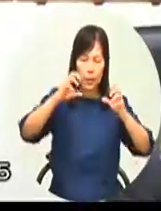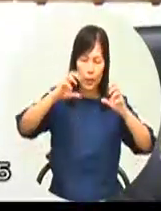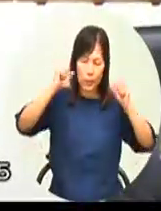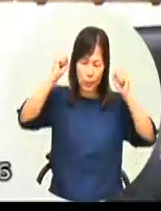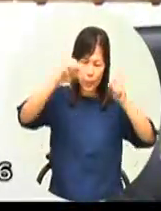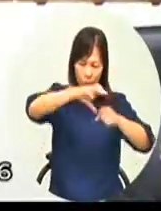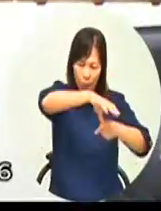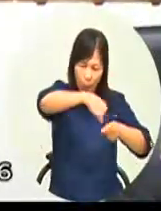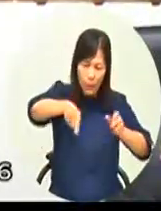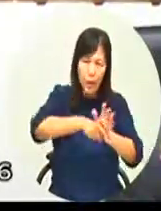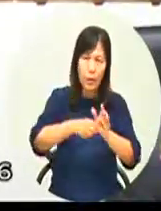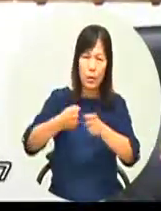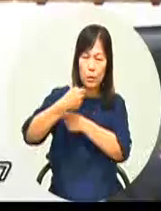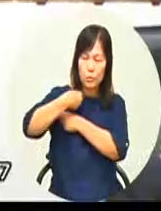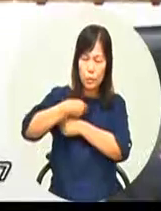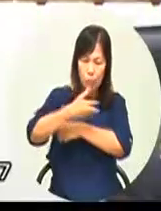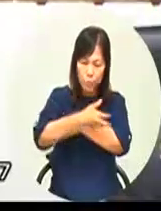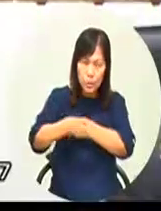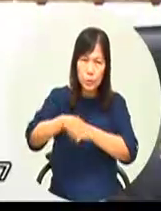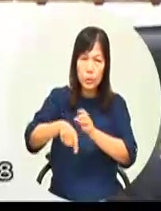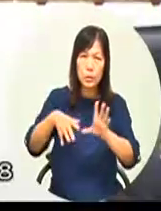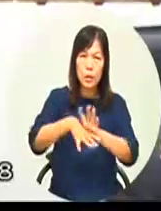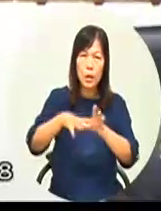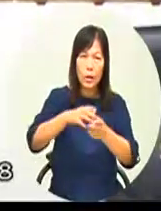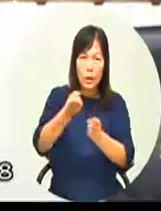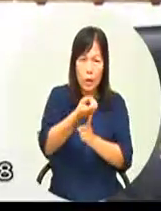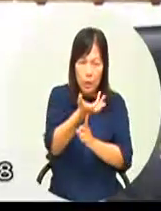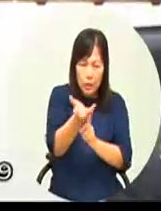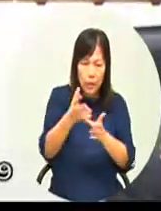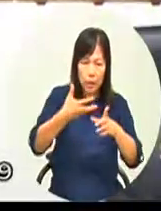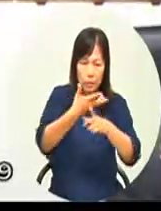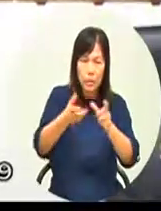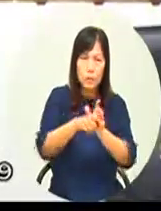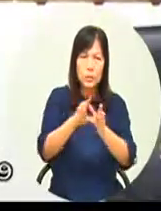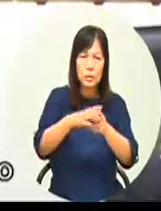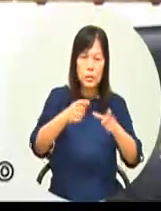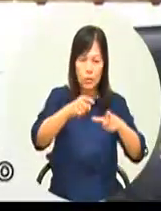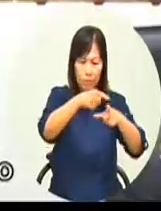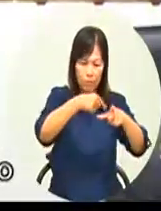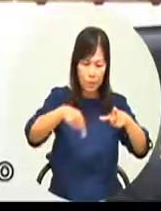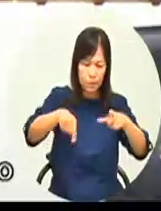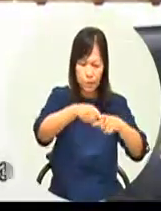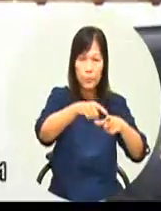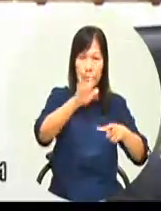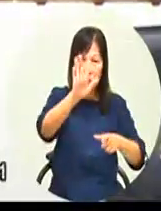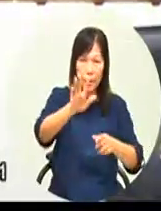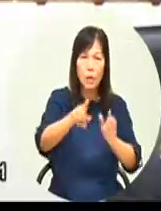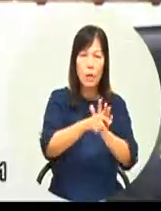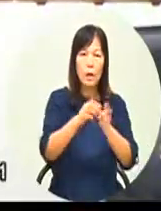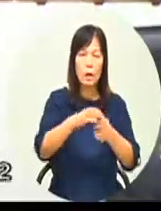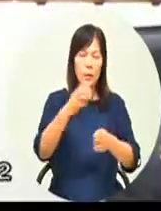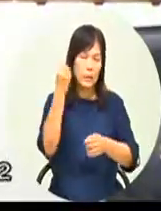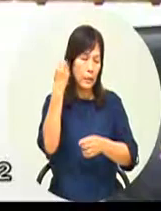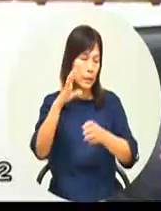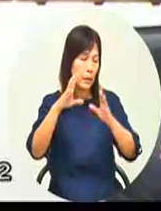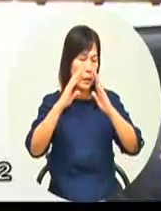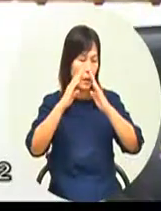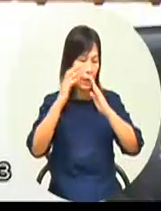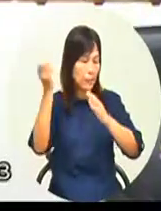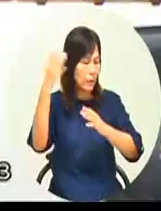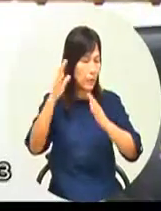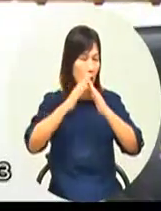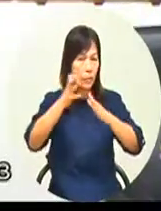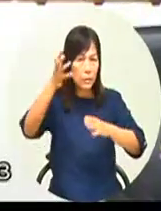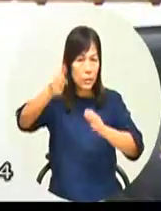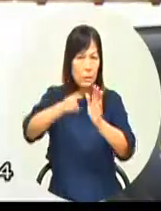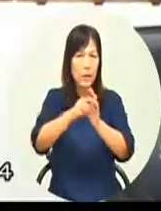眷村文化园区哦，还有那个莲池潭是左营金三角，但是现在我听到我们的陈局市长说，金